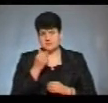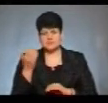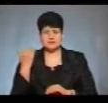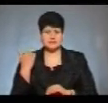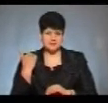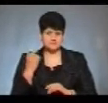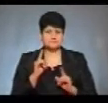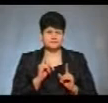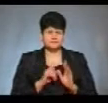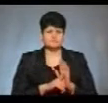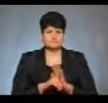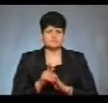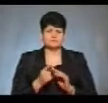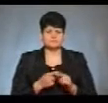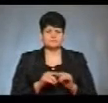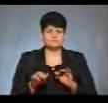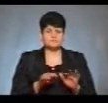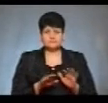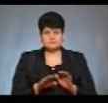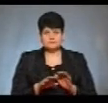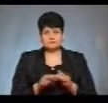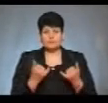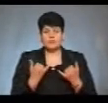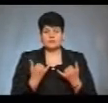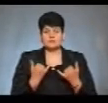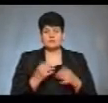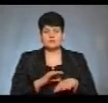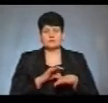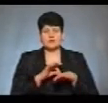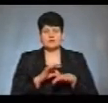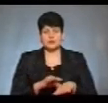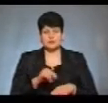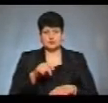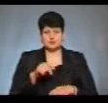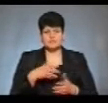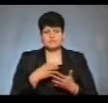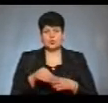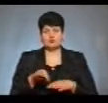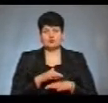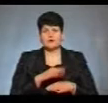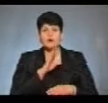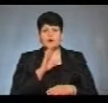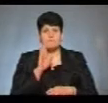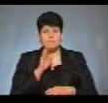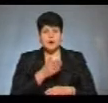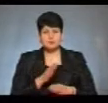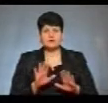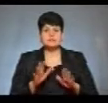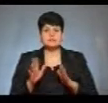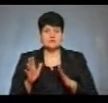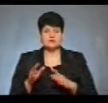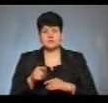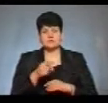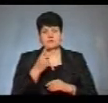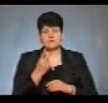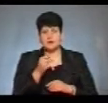принципі, як тільки почалася ця процедура. А сьогодні привела сюди свого чоловіка і маму. Так сталося, що я їм